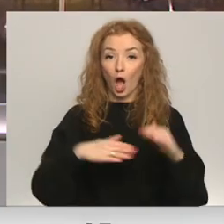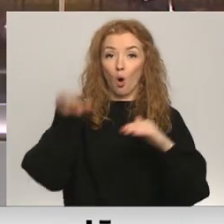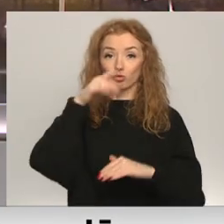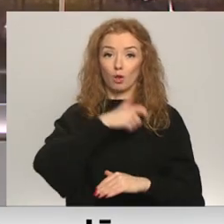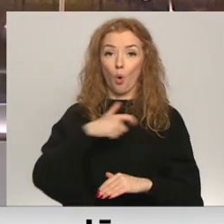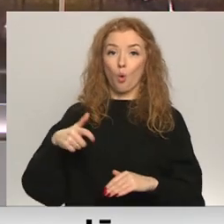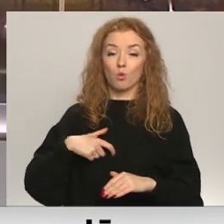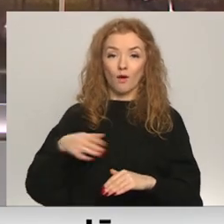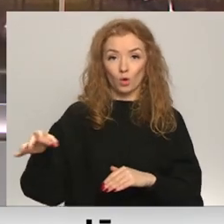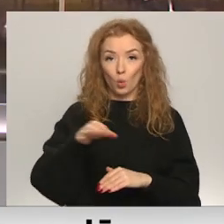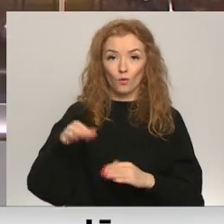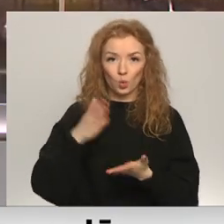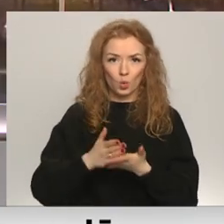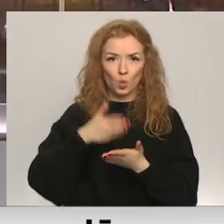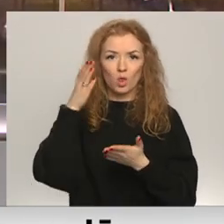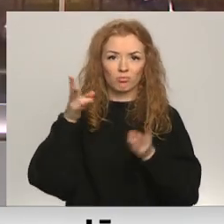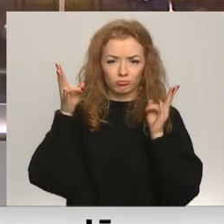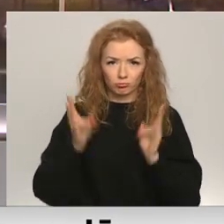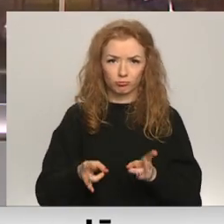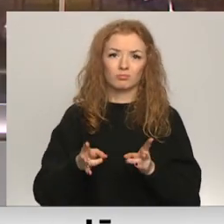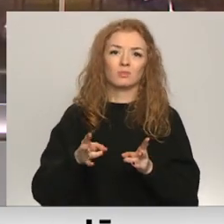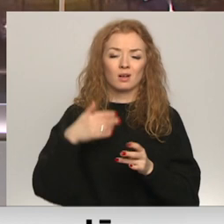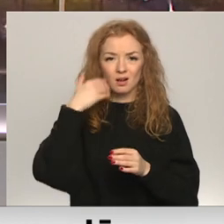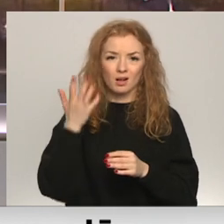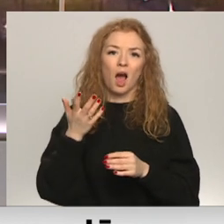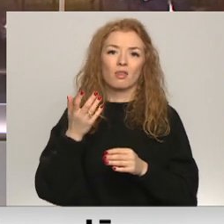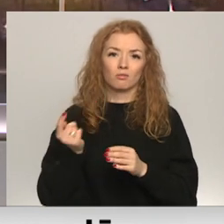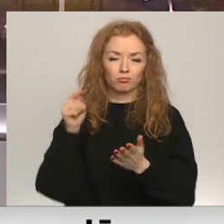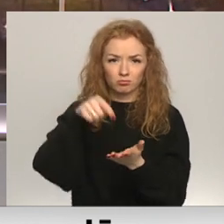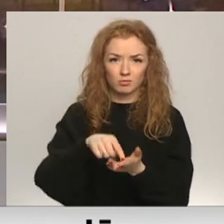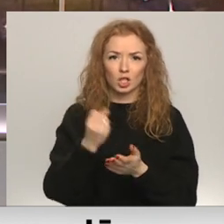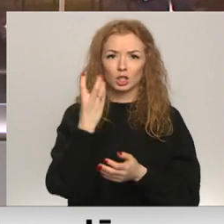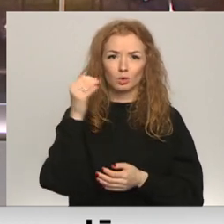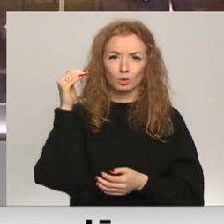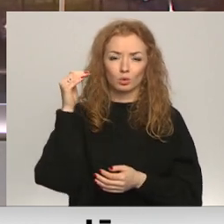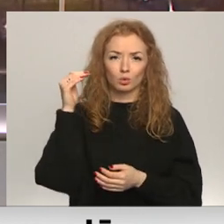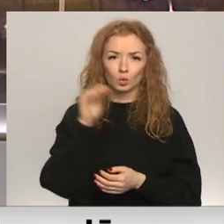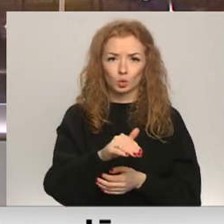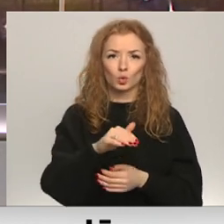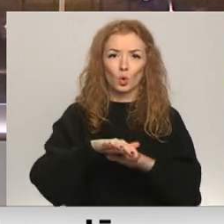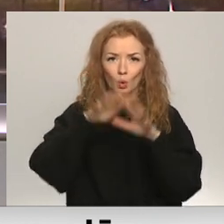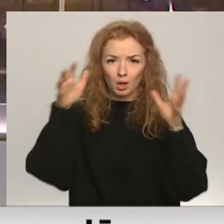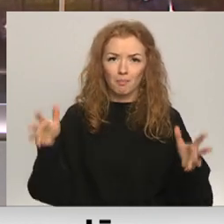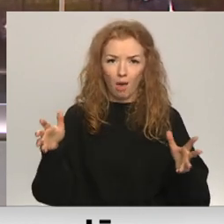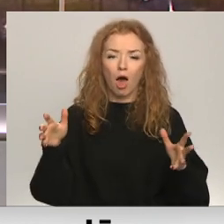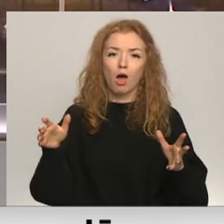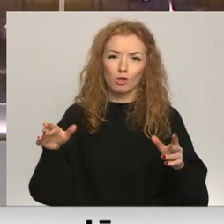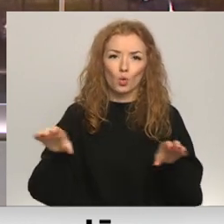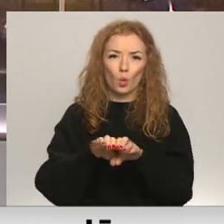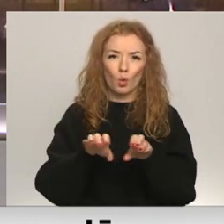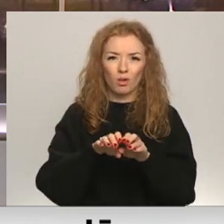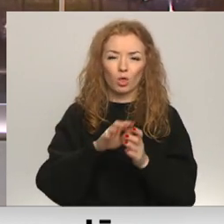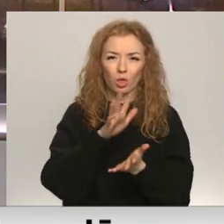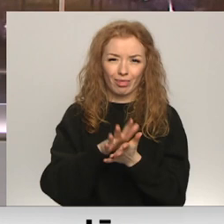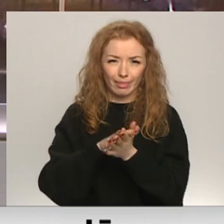Augšdaugavas novadā notikušās ekoloģiskās katastrofas sekas, kad vidē nonāca 14,000 kubikmetru notekūdeņu dūņu, joprojām